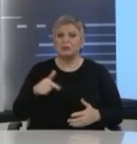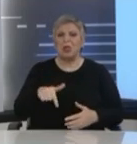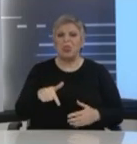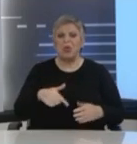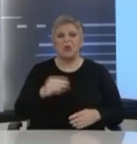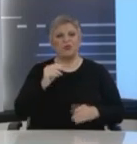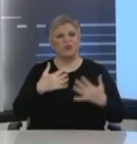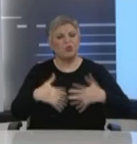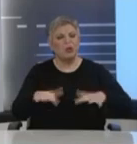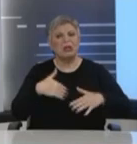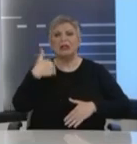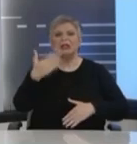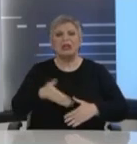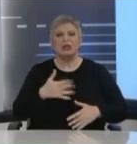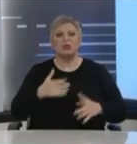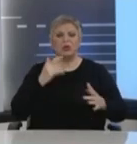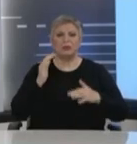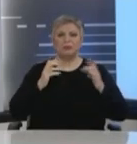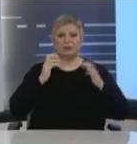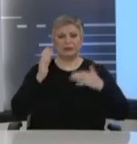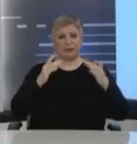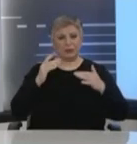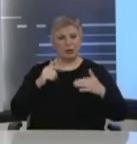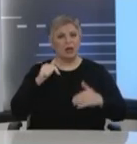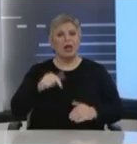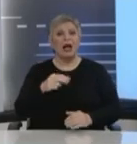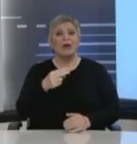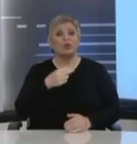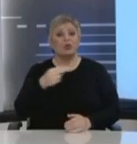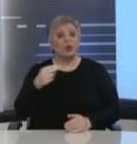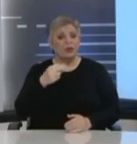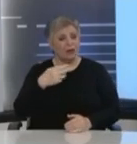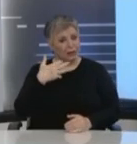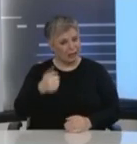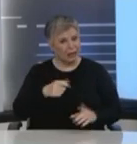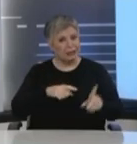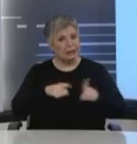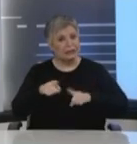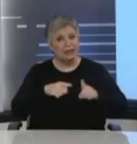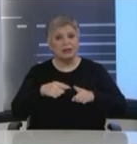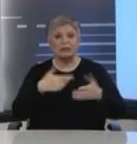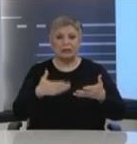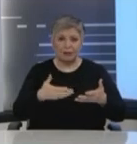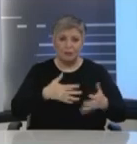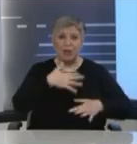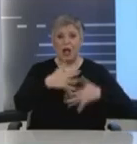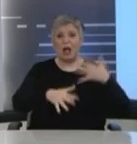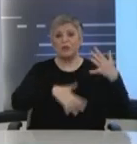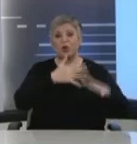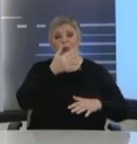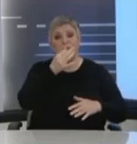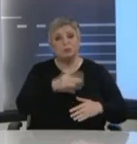κοινωνία είναι αν το ζήτημα για το οποίο συζητάμε αφορά ένα σκάνδαλο ή μια